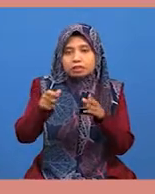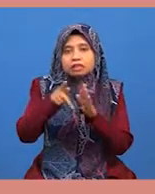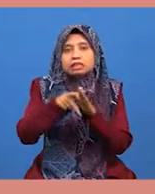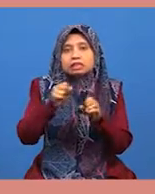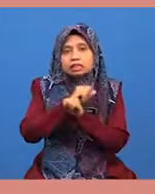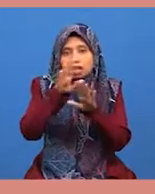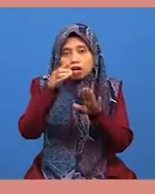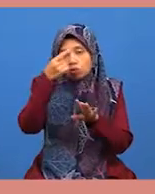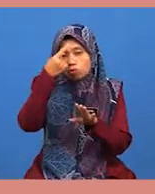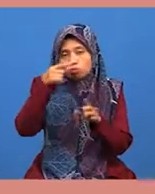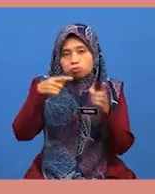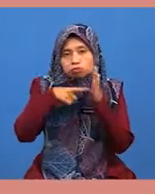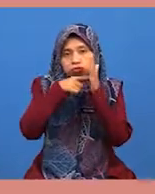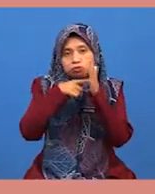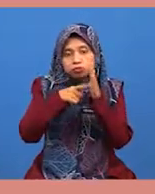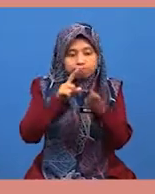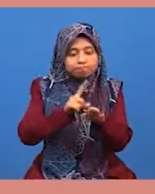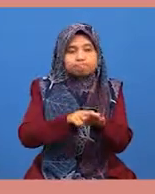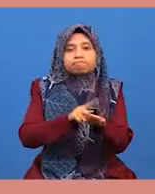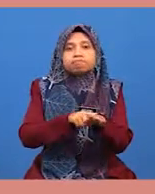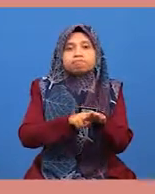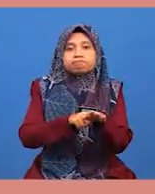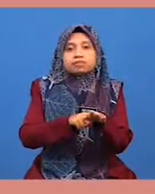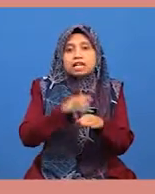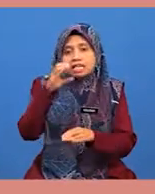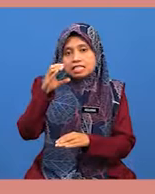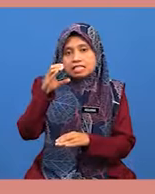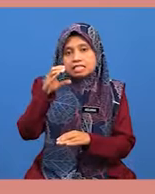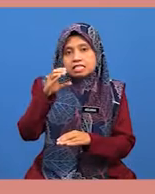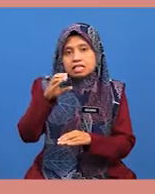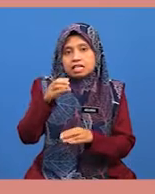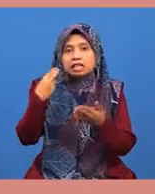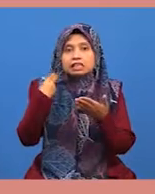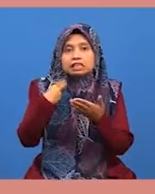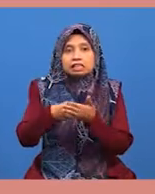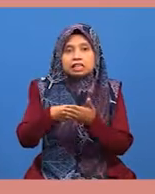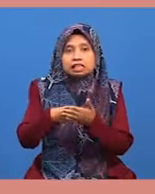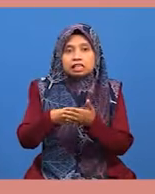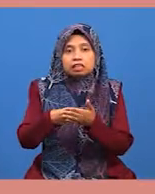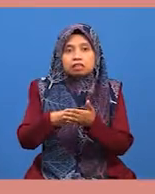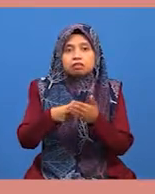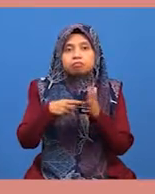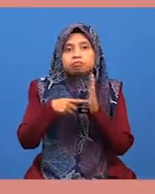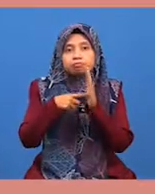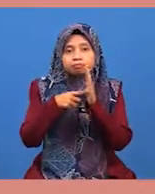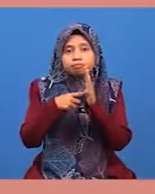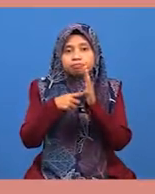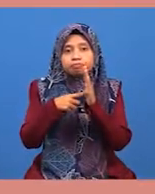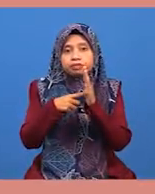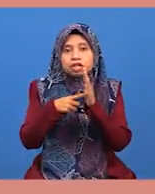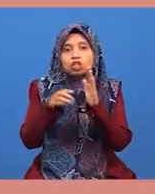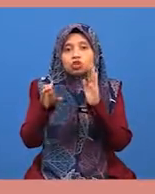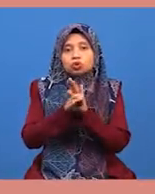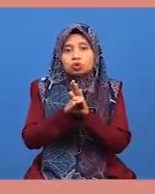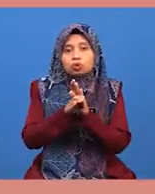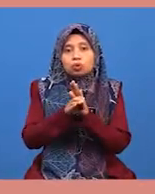keterangan untuk menunjukkan masa. C. Hingga. Hingga pula merupakan